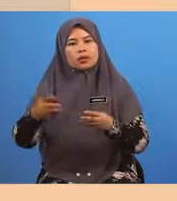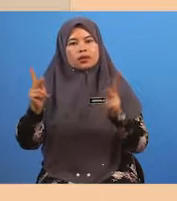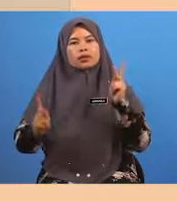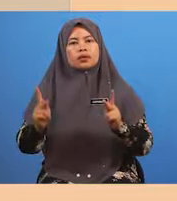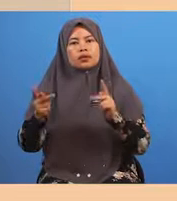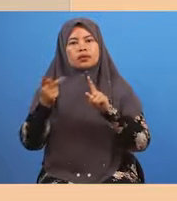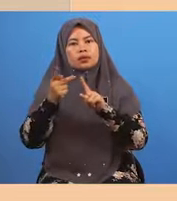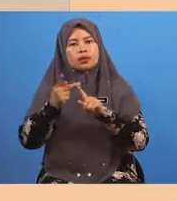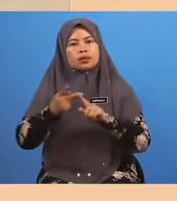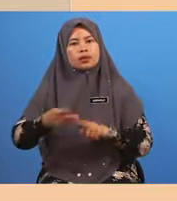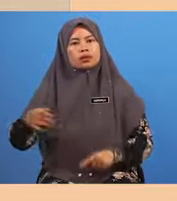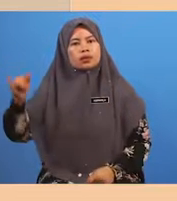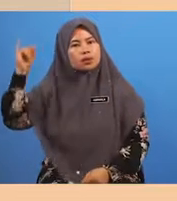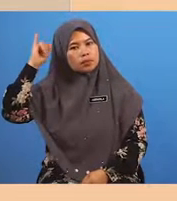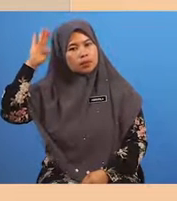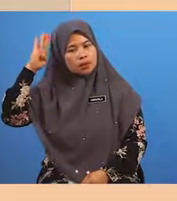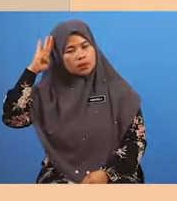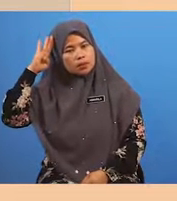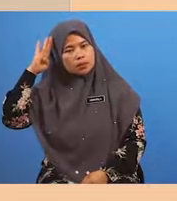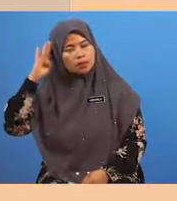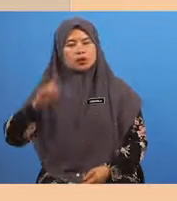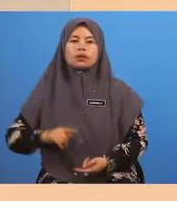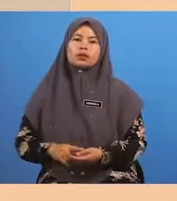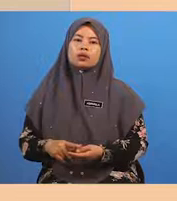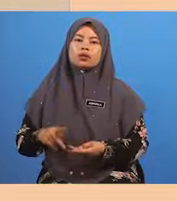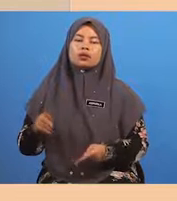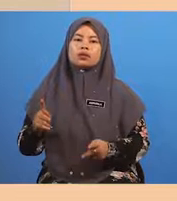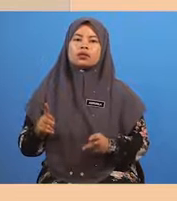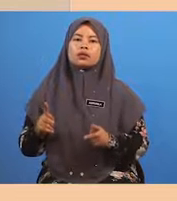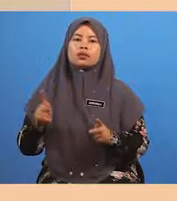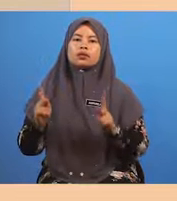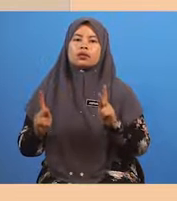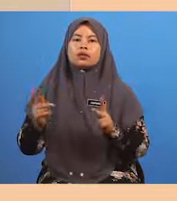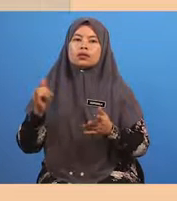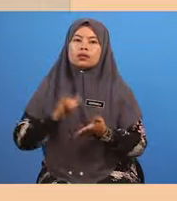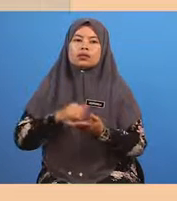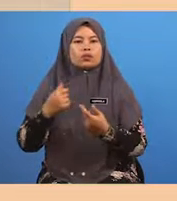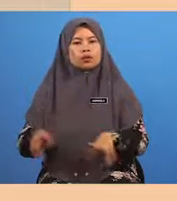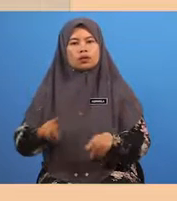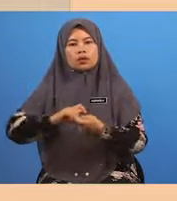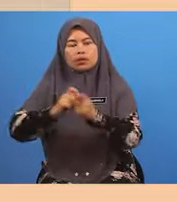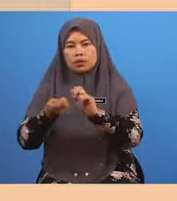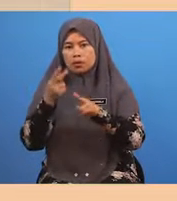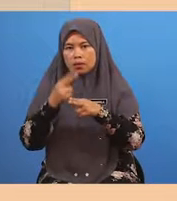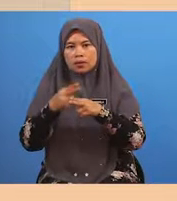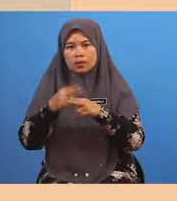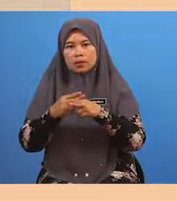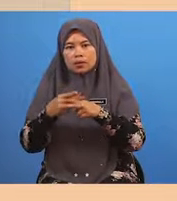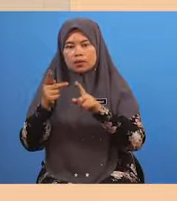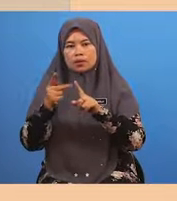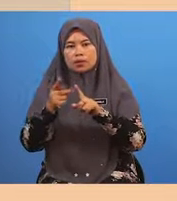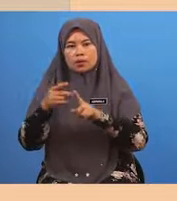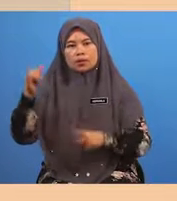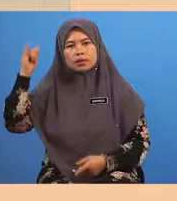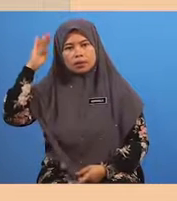anak angkatnya Ibrahim dan kereta itu kemudian ditukar pemilikan nama kepada Ibrahim. Maka kereta itu